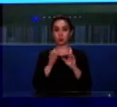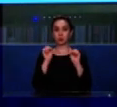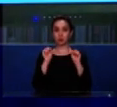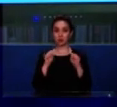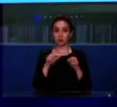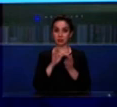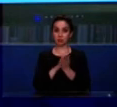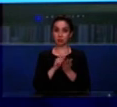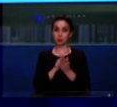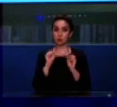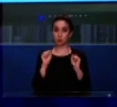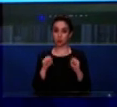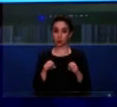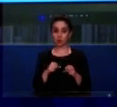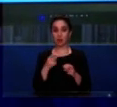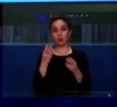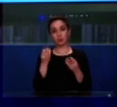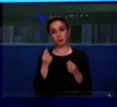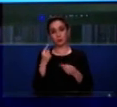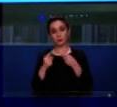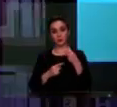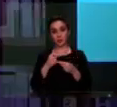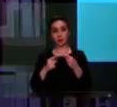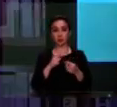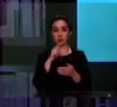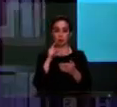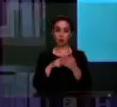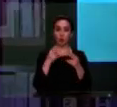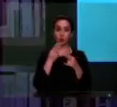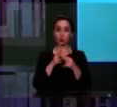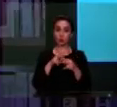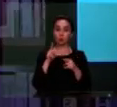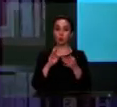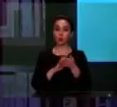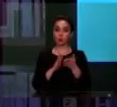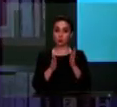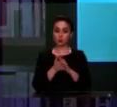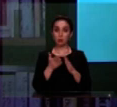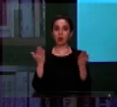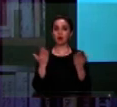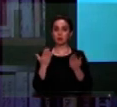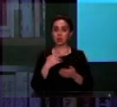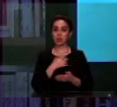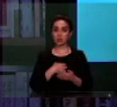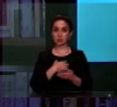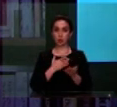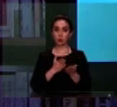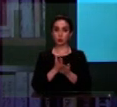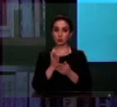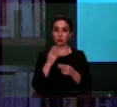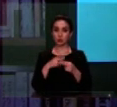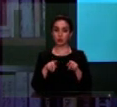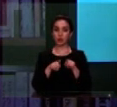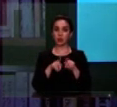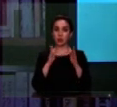мумкин. Кейінгі савалым. Ушбу услубнин кандай асоси хусусиятлары